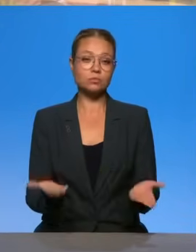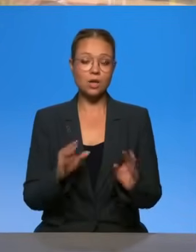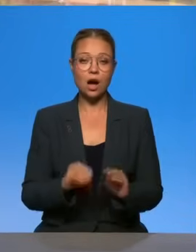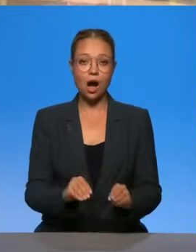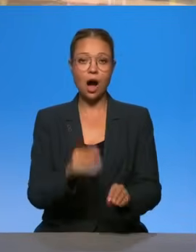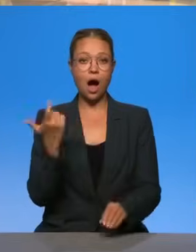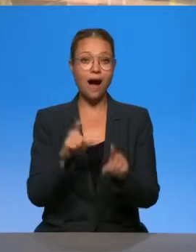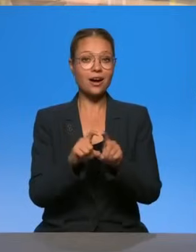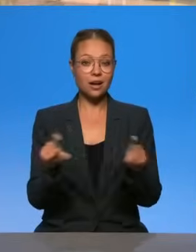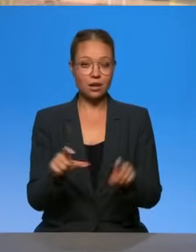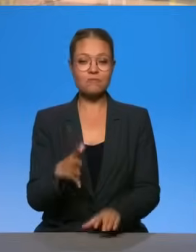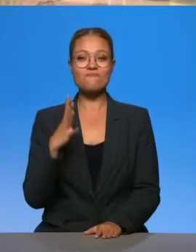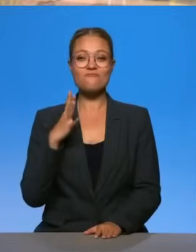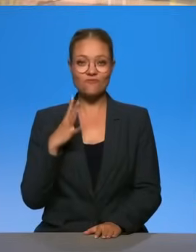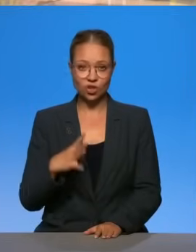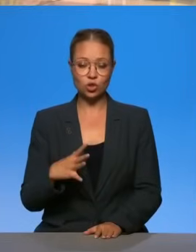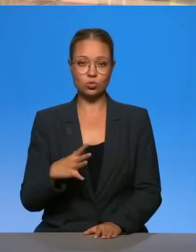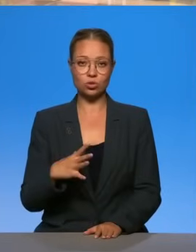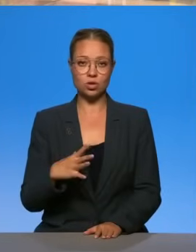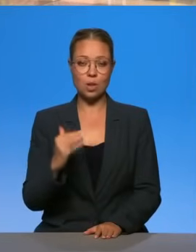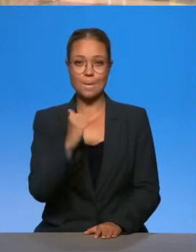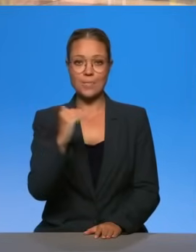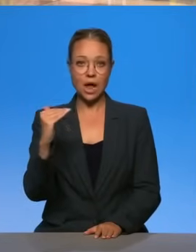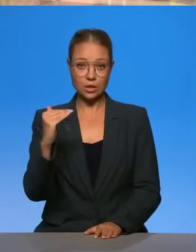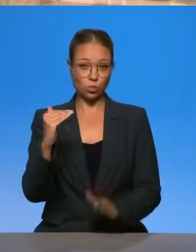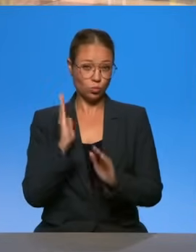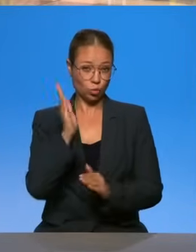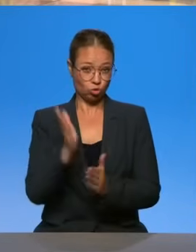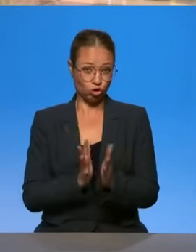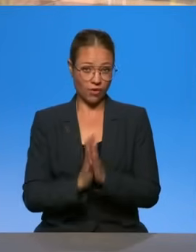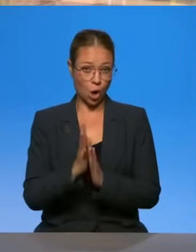вот понижать планку будущего урожая.